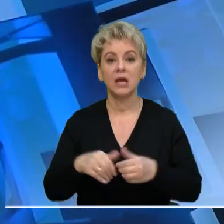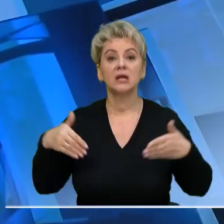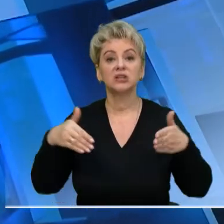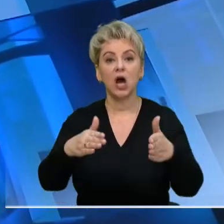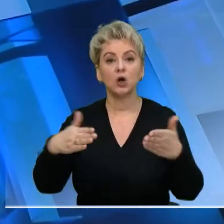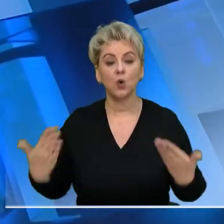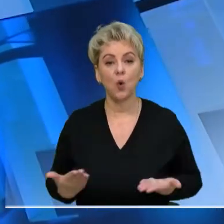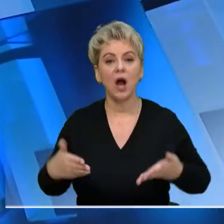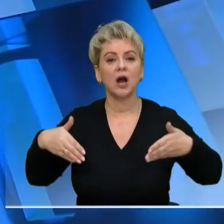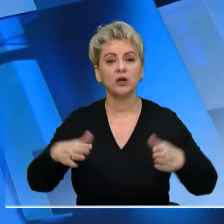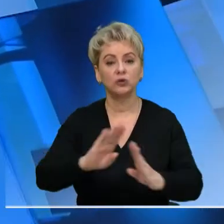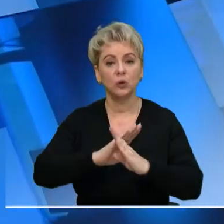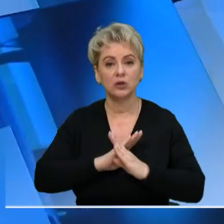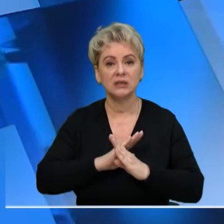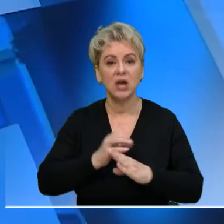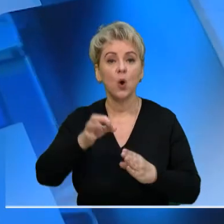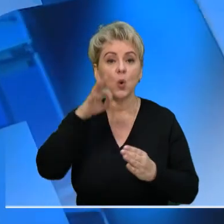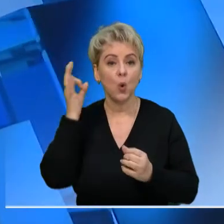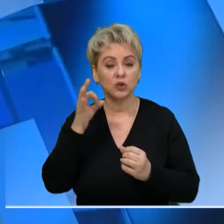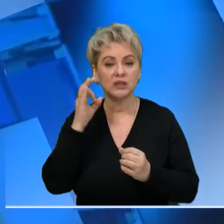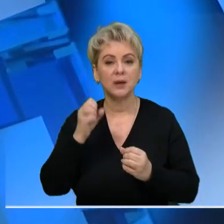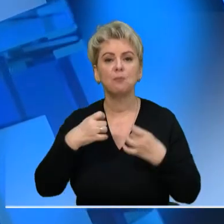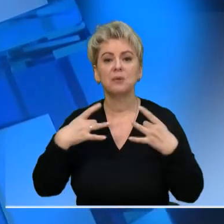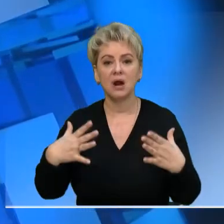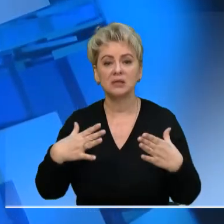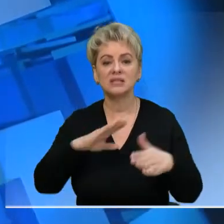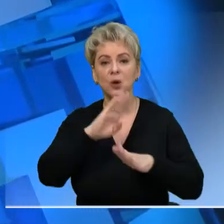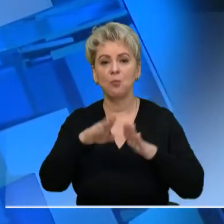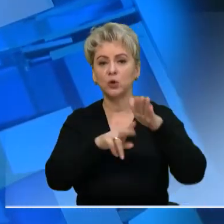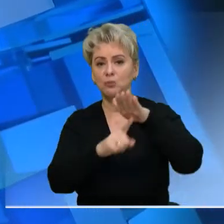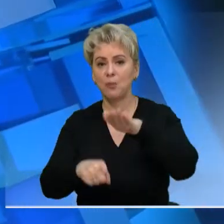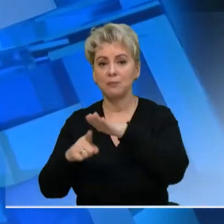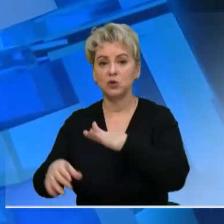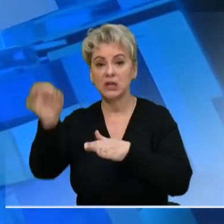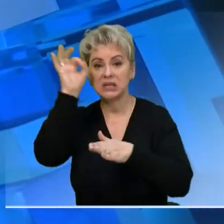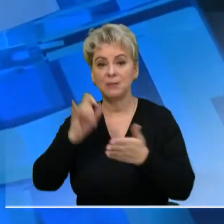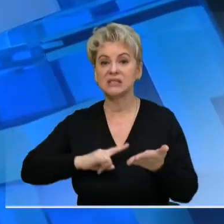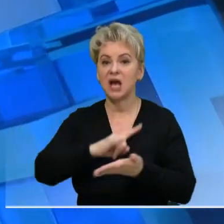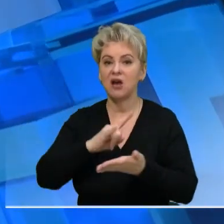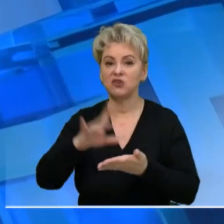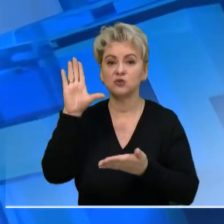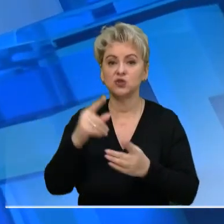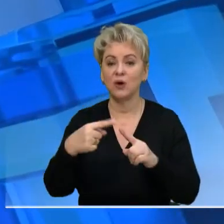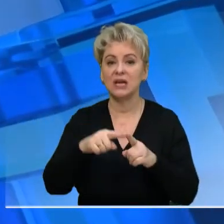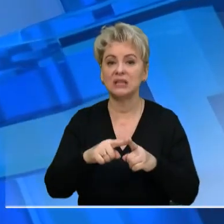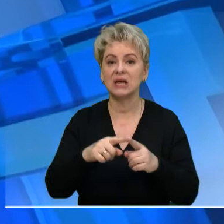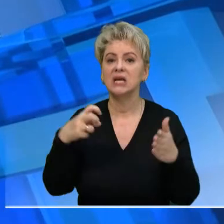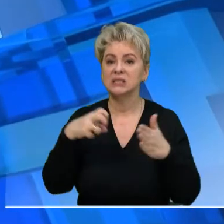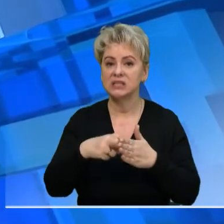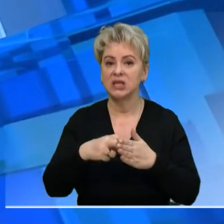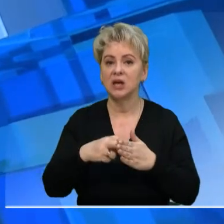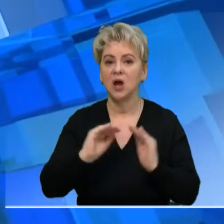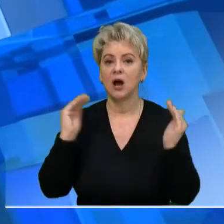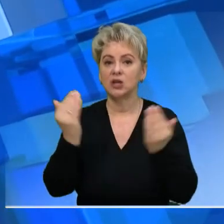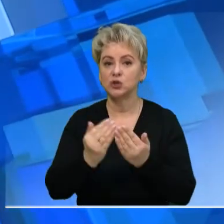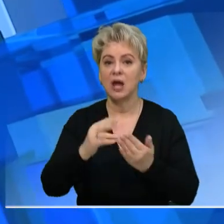Дорога жизни, коридор смерти, дымчатые кошки, праздники под бомбежки немецкой авиации. Все это символы осажденного